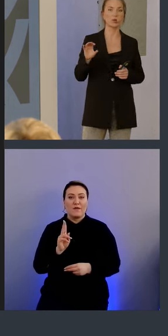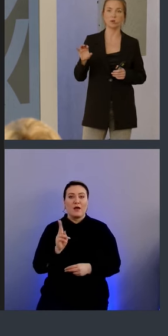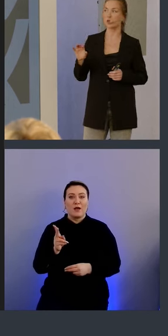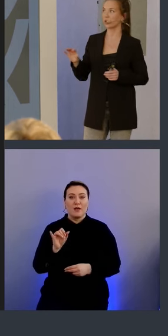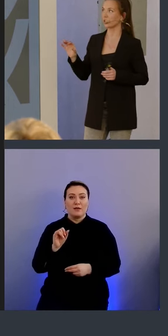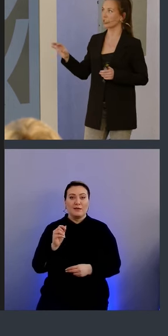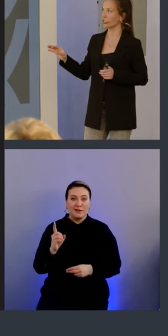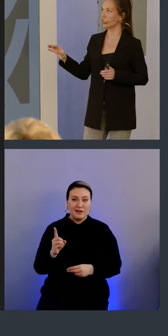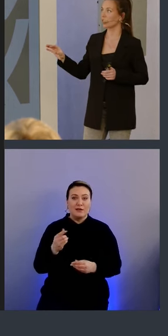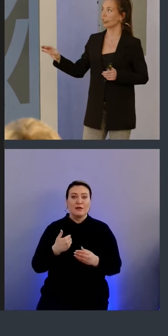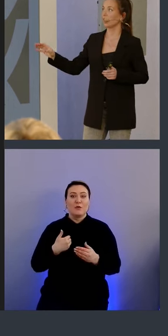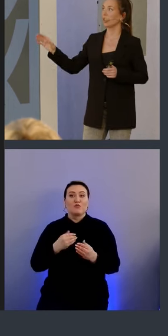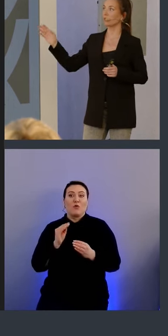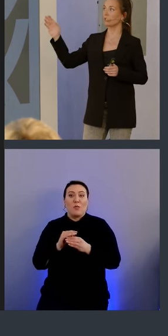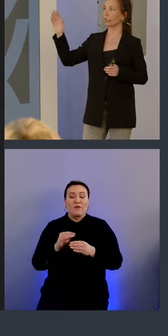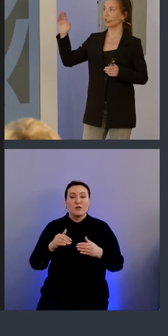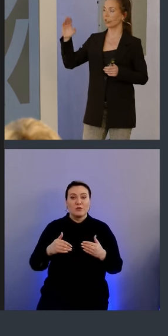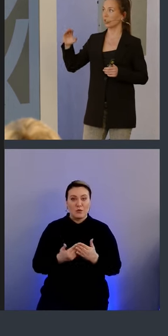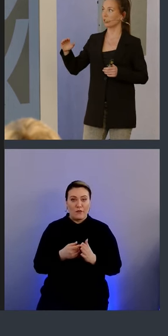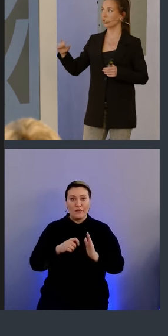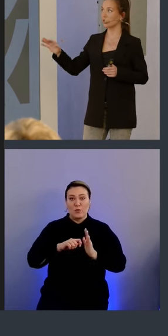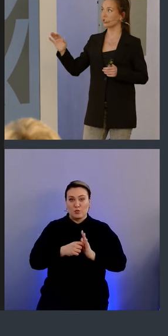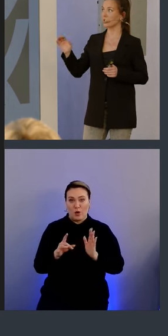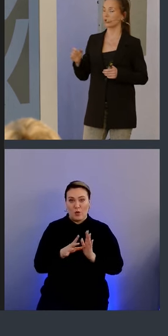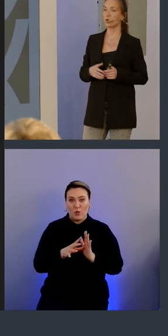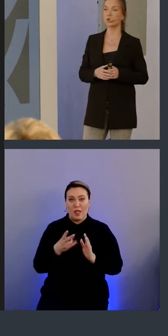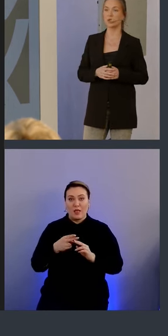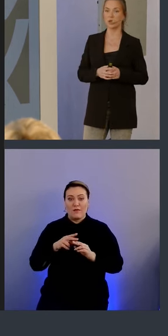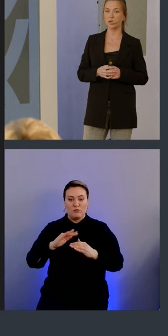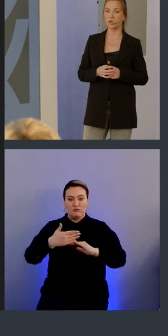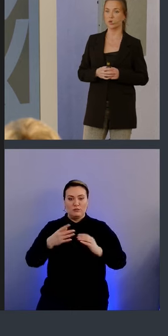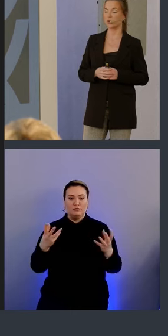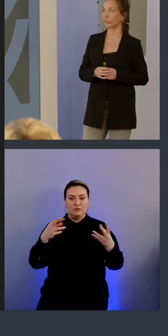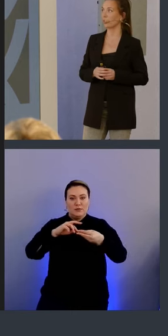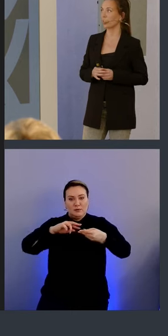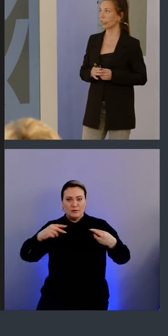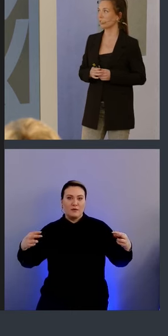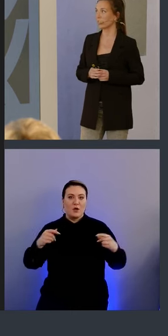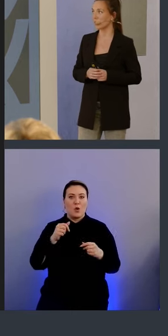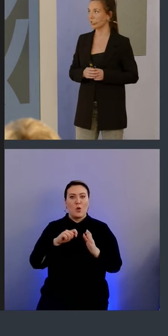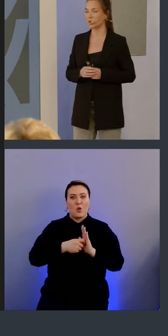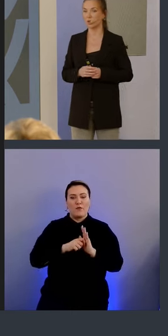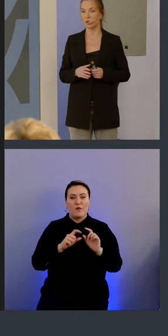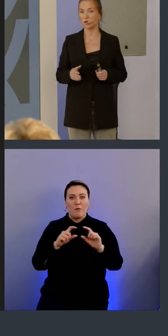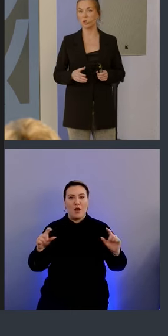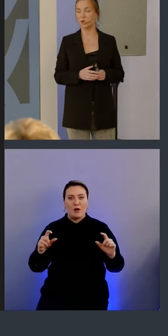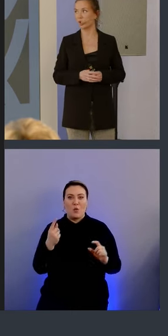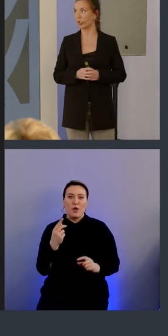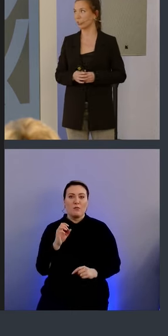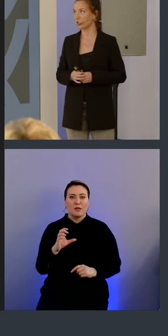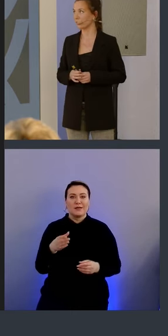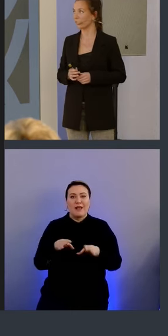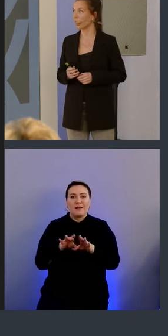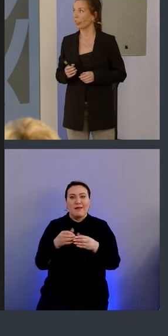кнопочку «Добавить электронный ключ», на его устройстве происходит генерация ключевой пары 1Pass, закрытый и